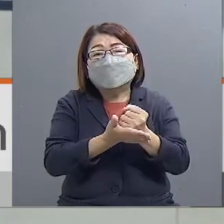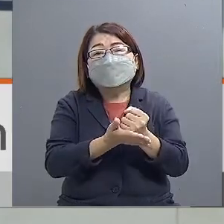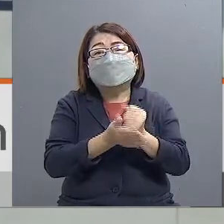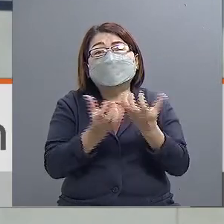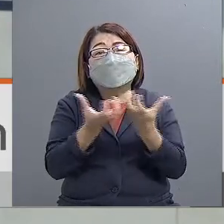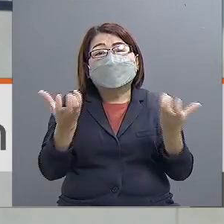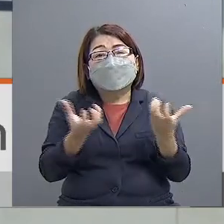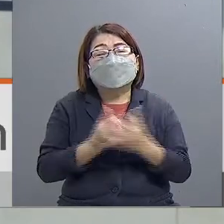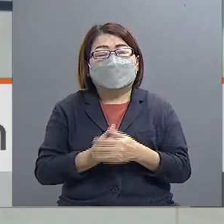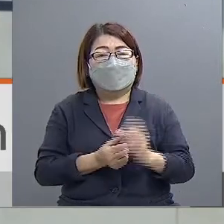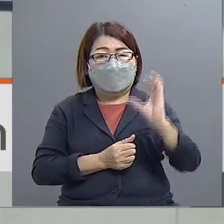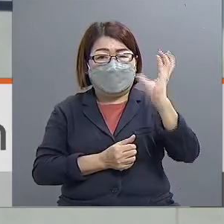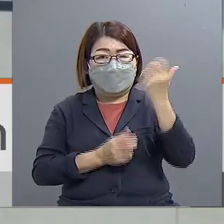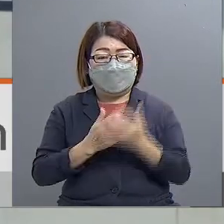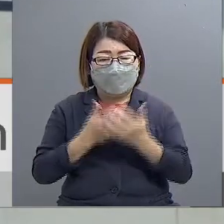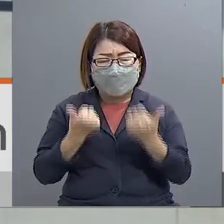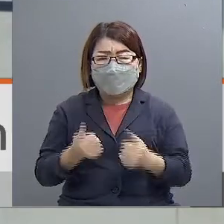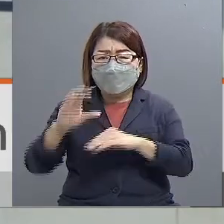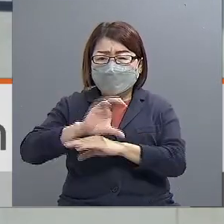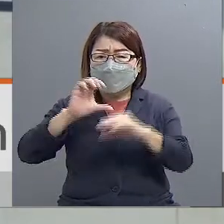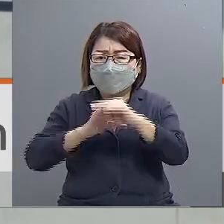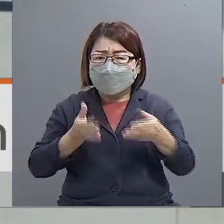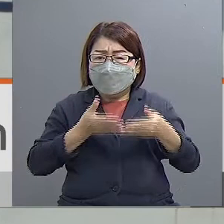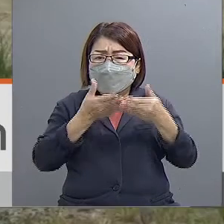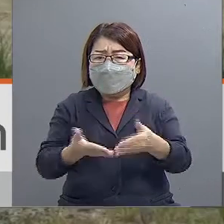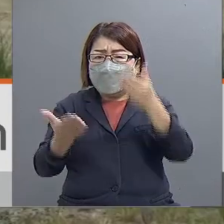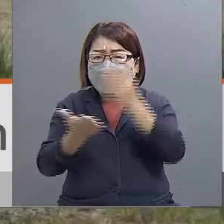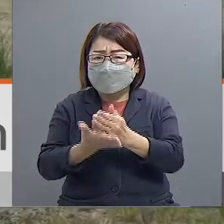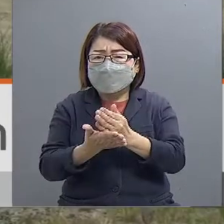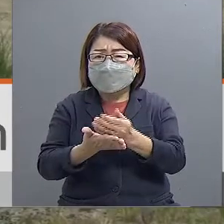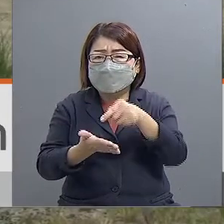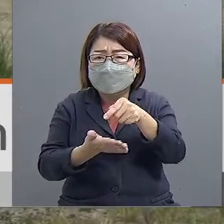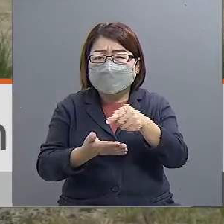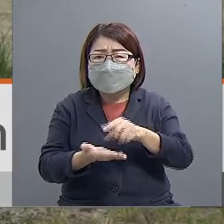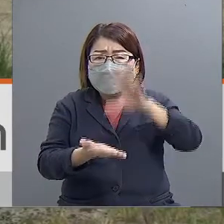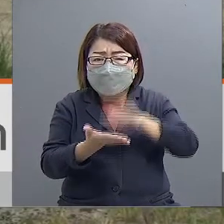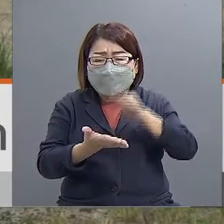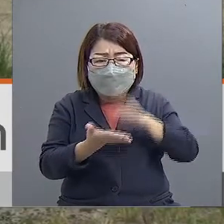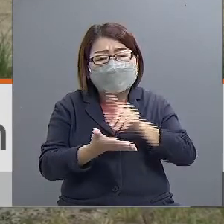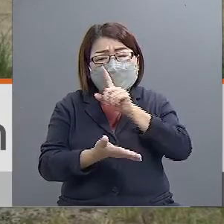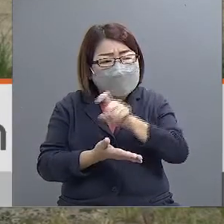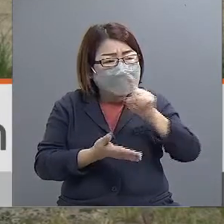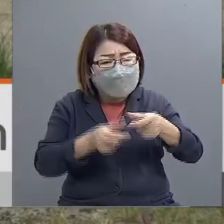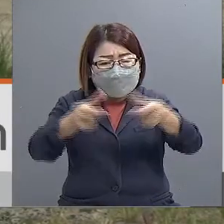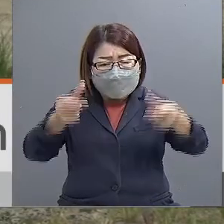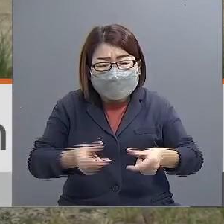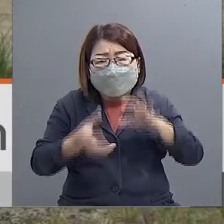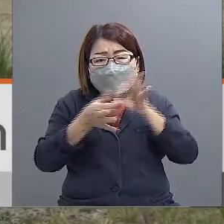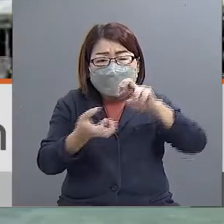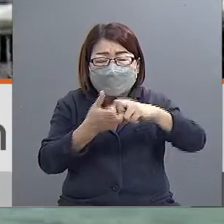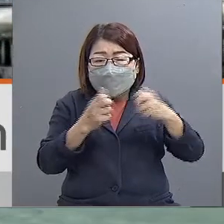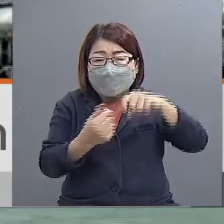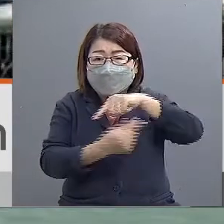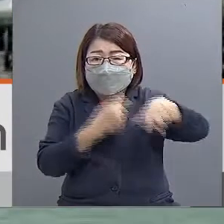ทั้งที่โครงการดังกล่าวนั้นไม่ได้มีการทำรายงานผลกระทบด้านสิ่งแวดล้อมรวมถึงไม่ได้สอบถามความเห็นจากประชาชนในพื้น